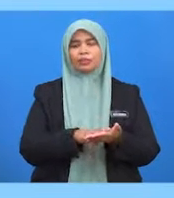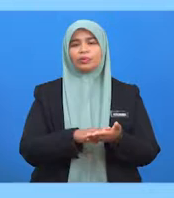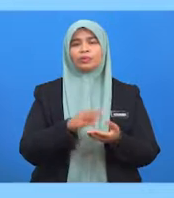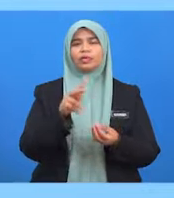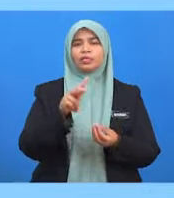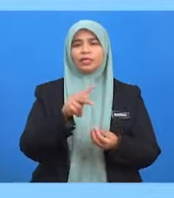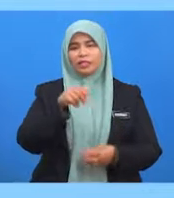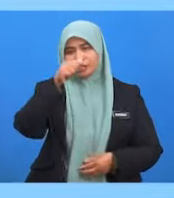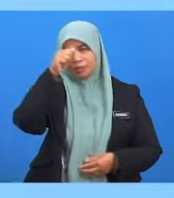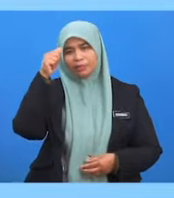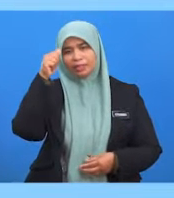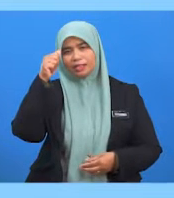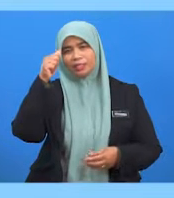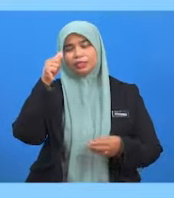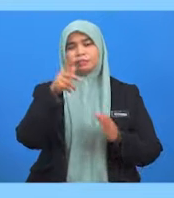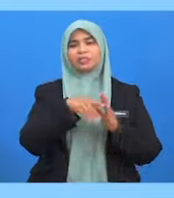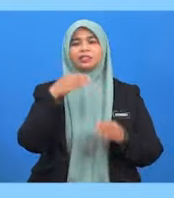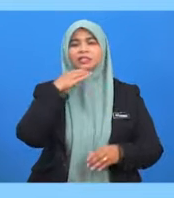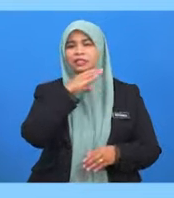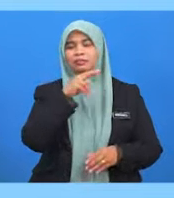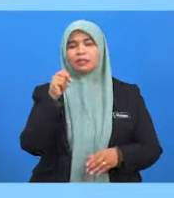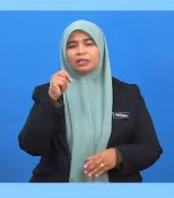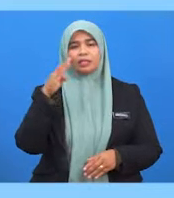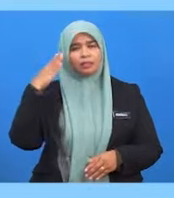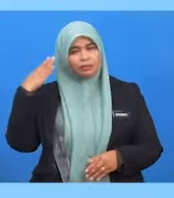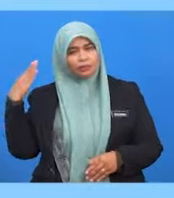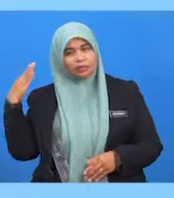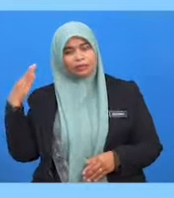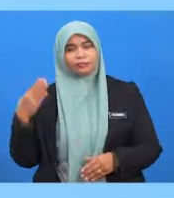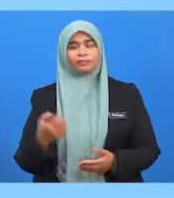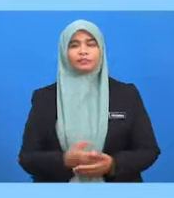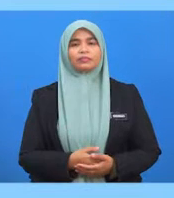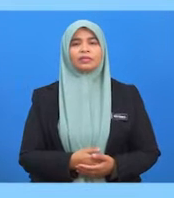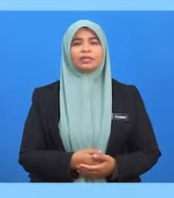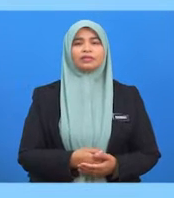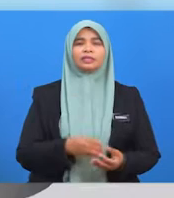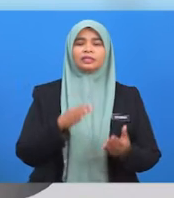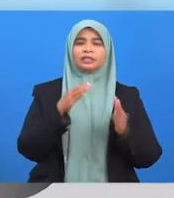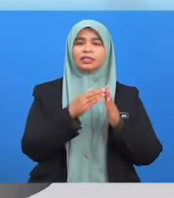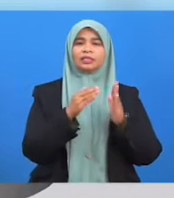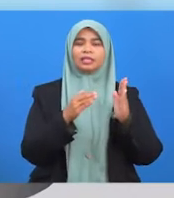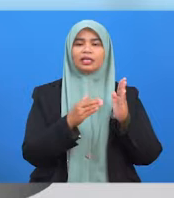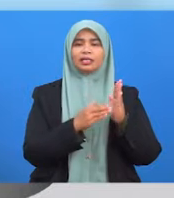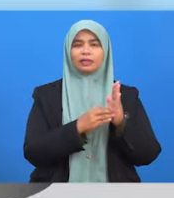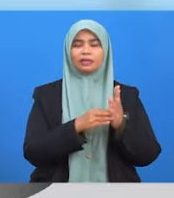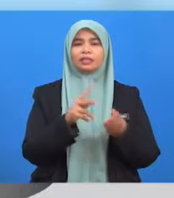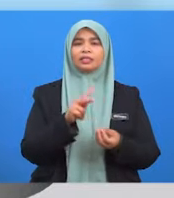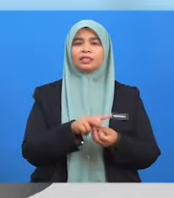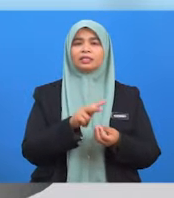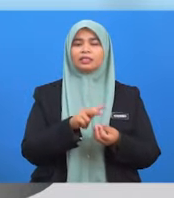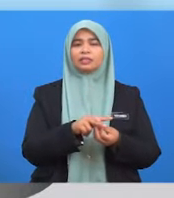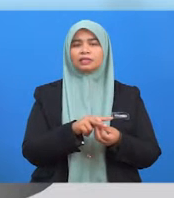akibat daripada pencemaran bunyi. senarkan